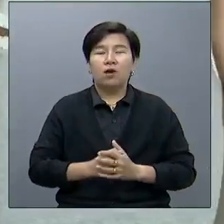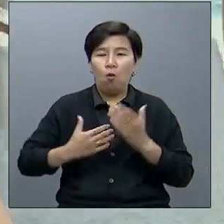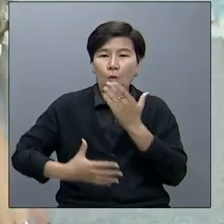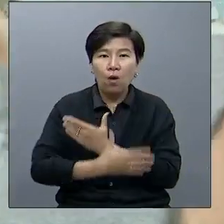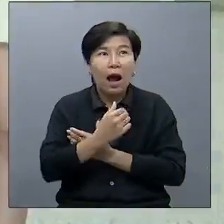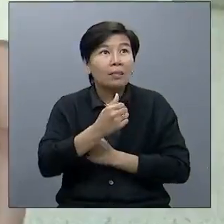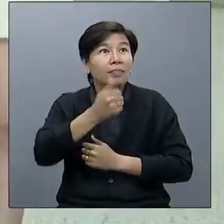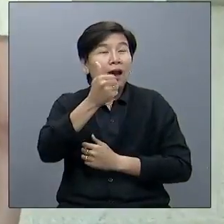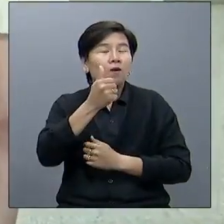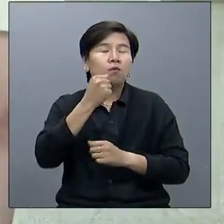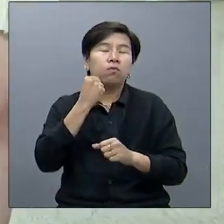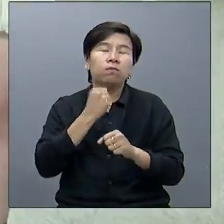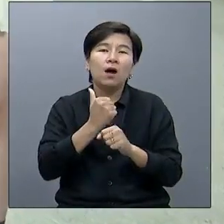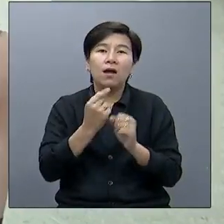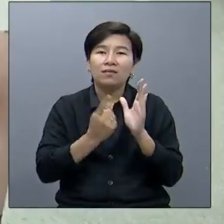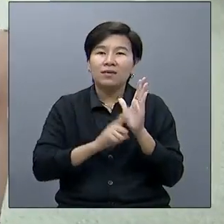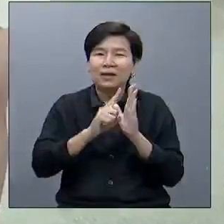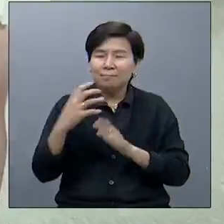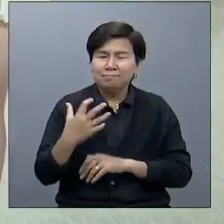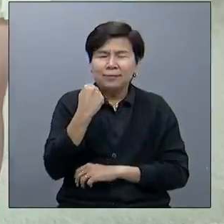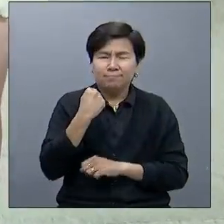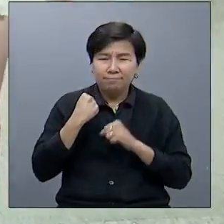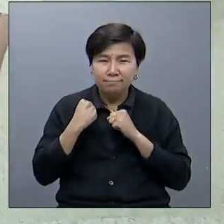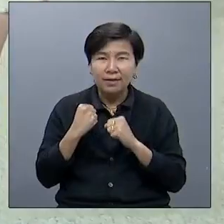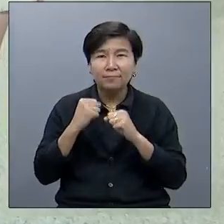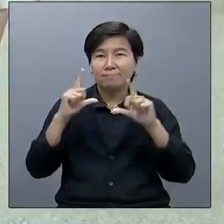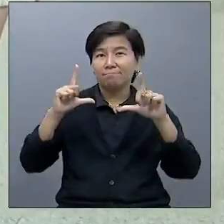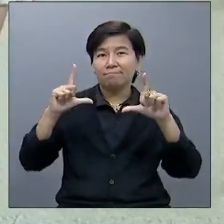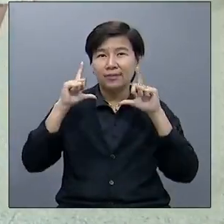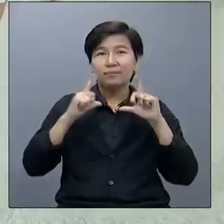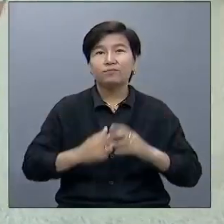ใหญ่มาเพียงครั้งเดียวไว้ไม่ทันค่ะ